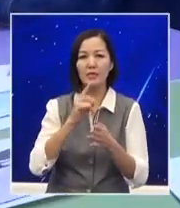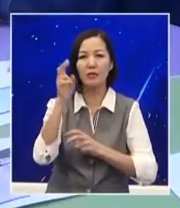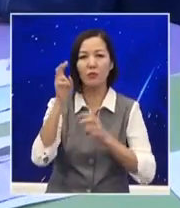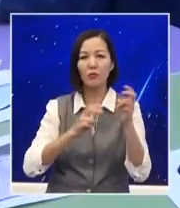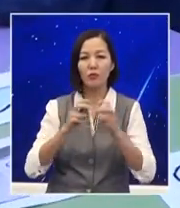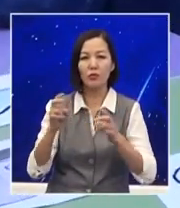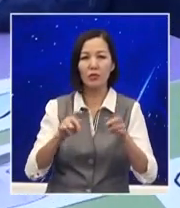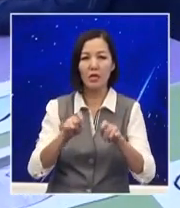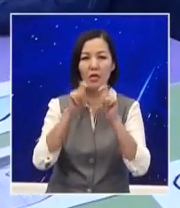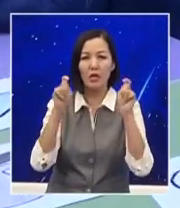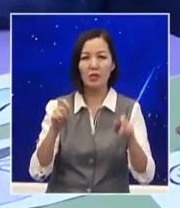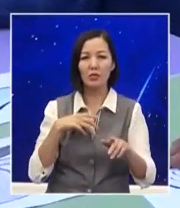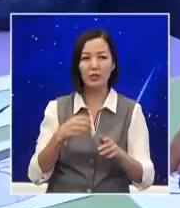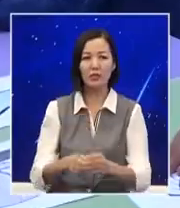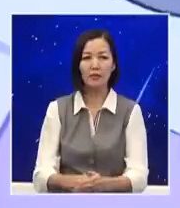қосылды.